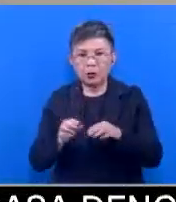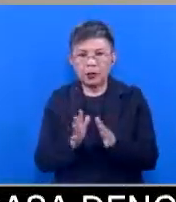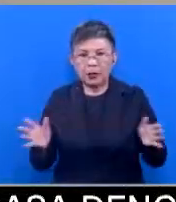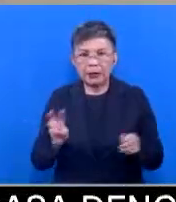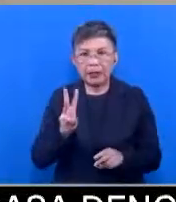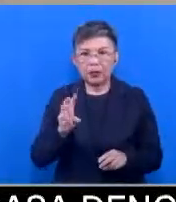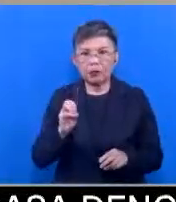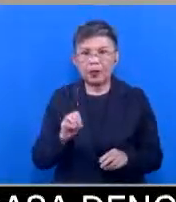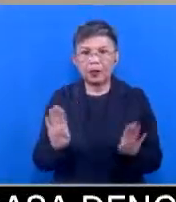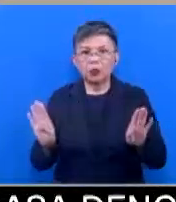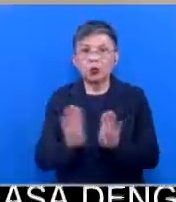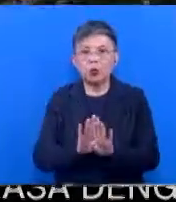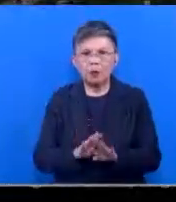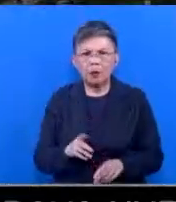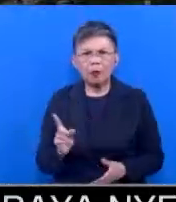meter.